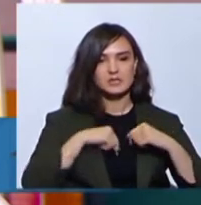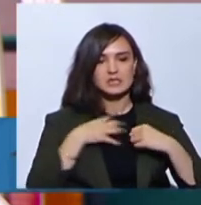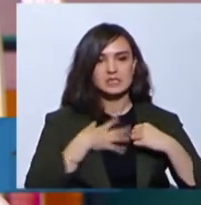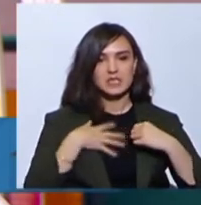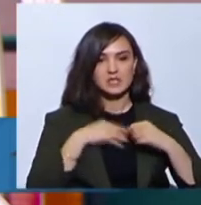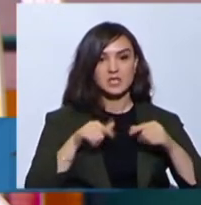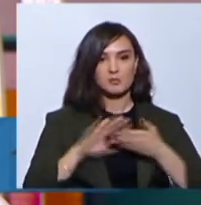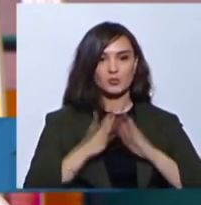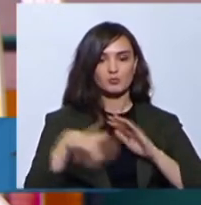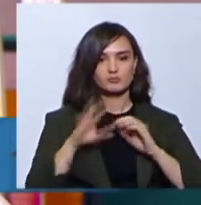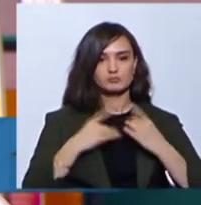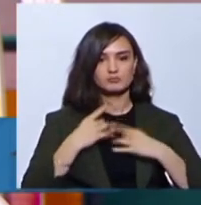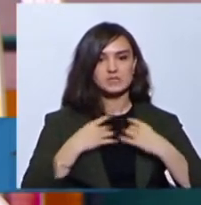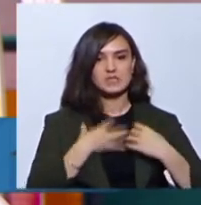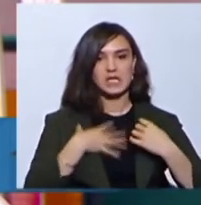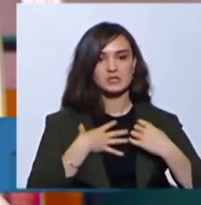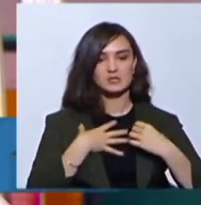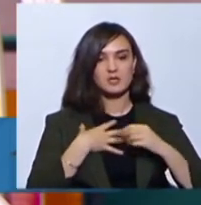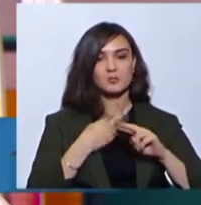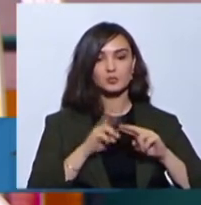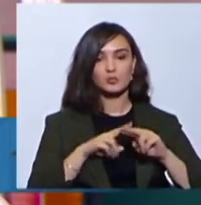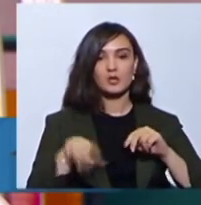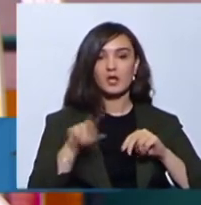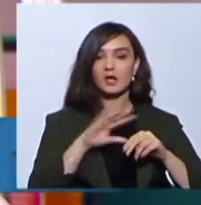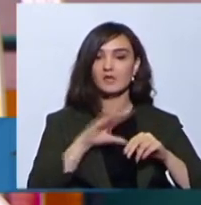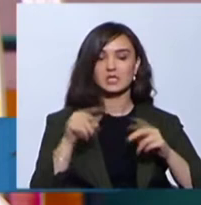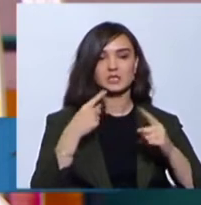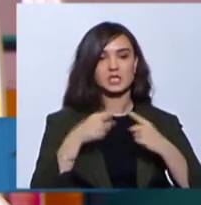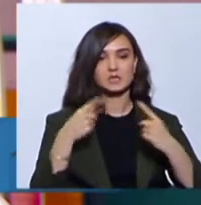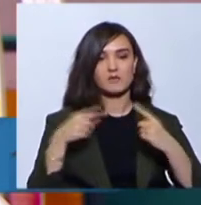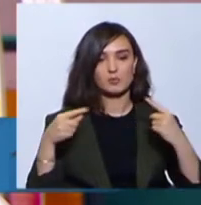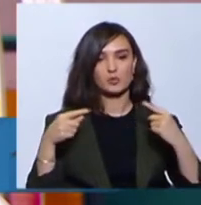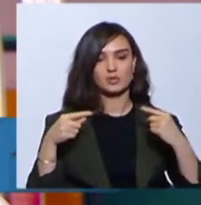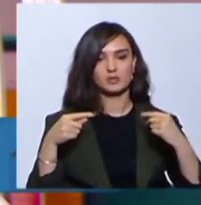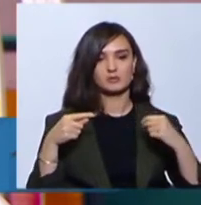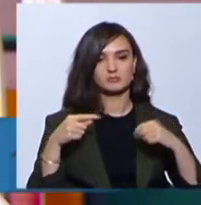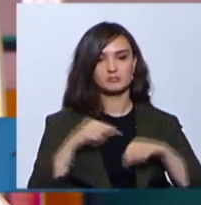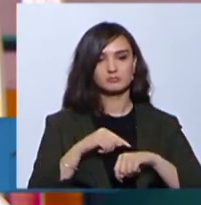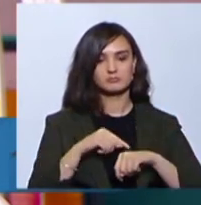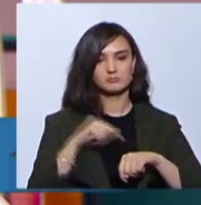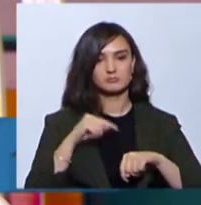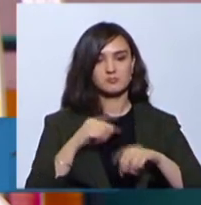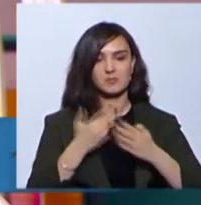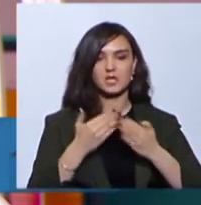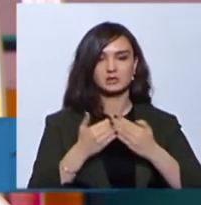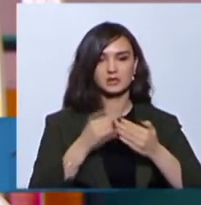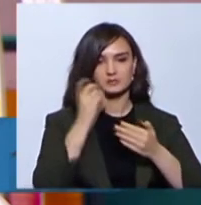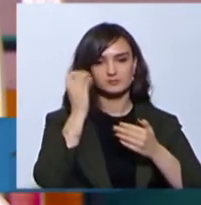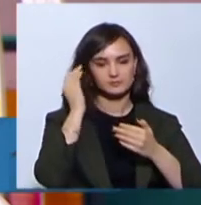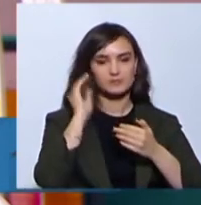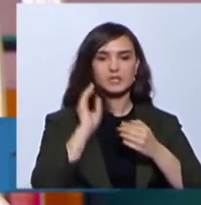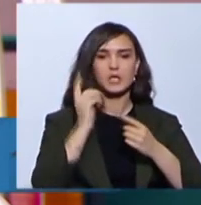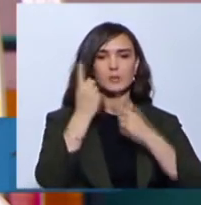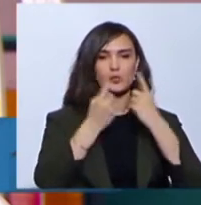ამ პირობებში ჩვენ დავთქვათ, რომ ყველას განსხვავებული რეაქცია აქვს ამ ინფორმაციის მიმართ. თუ გავითვალისწინებთ, რომ